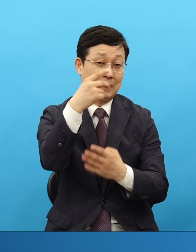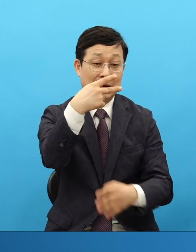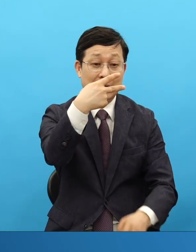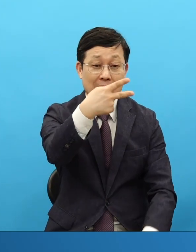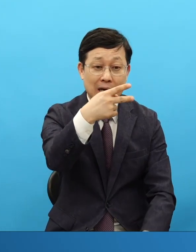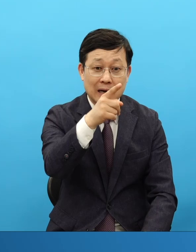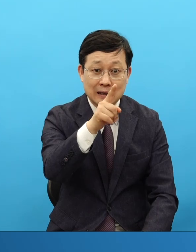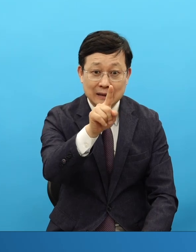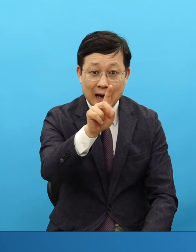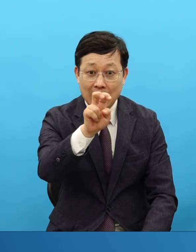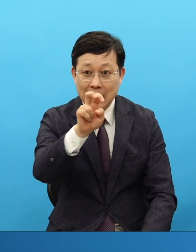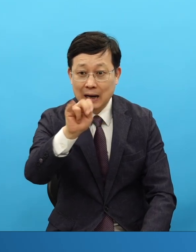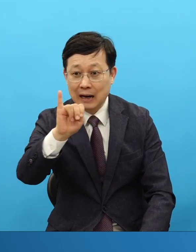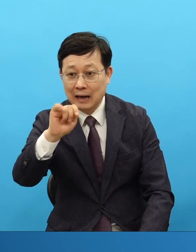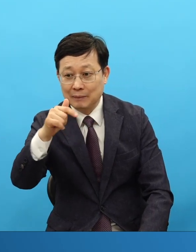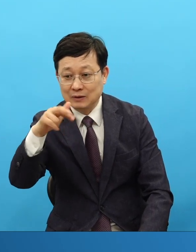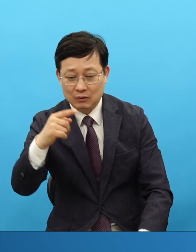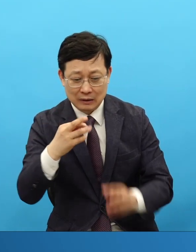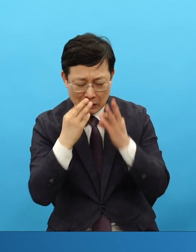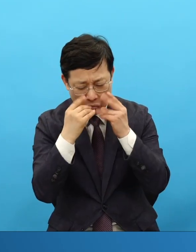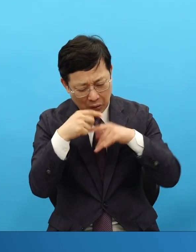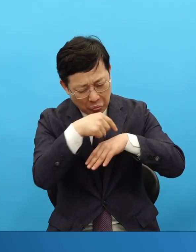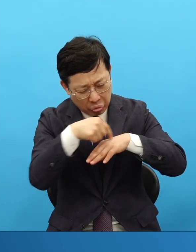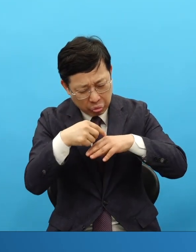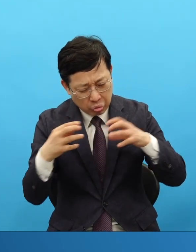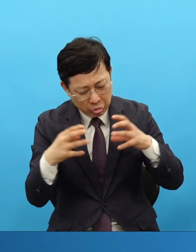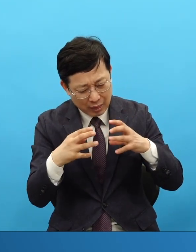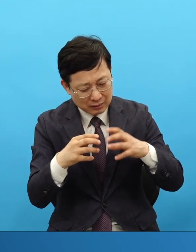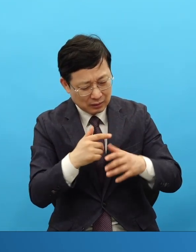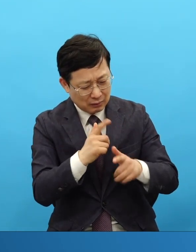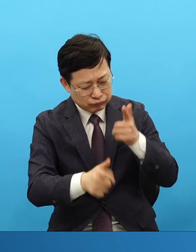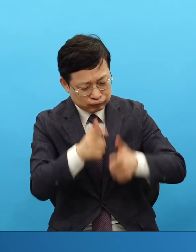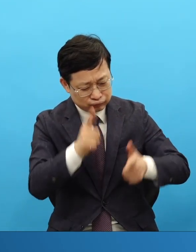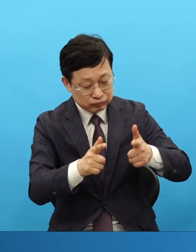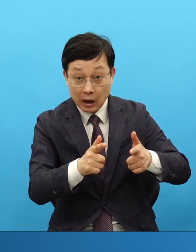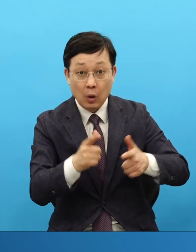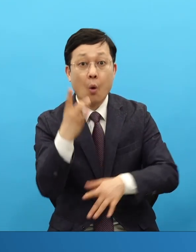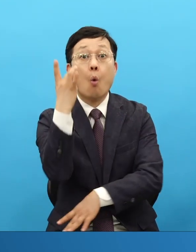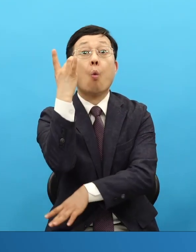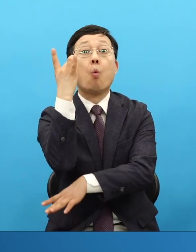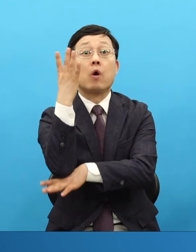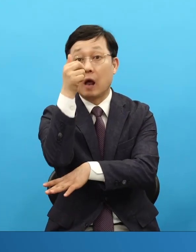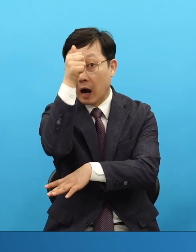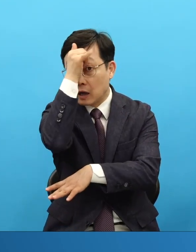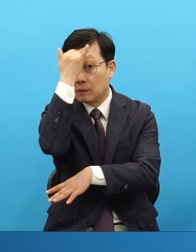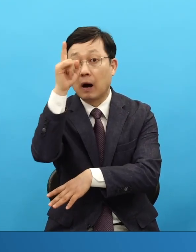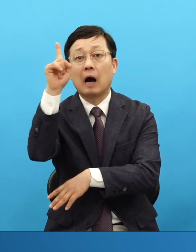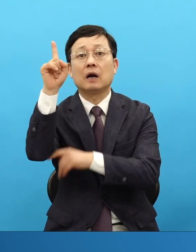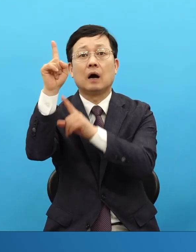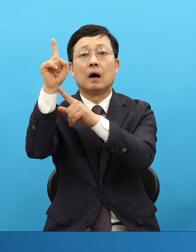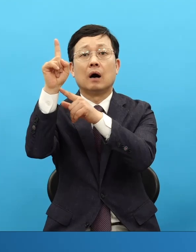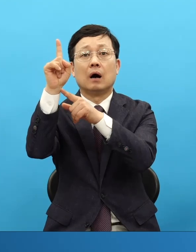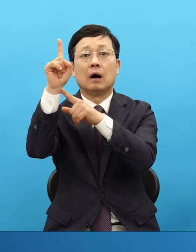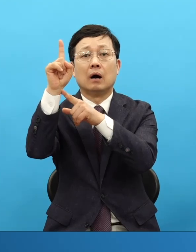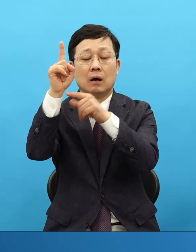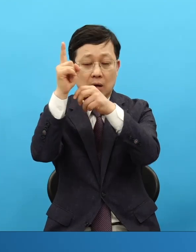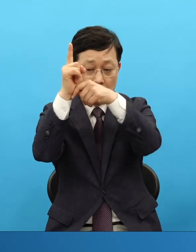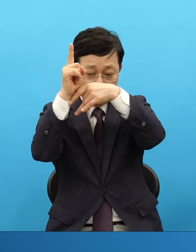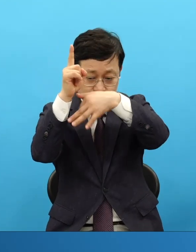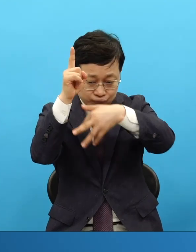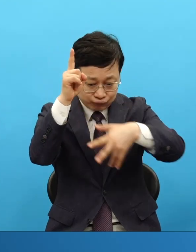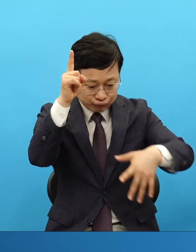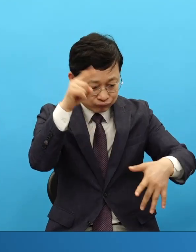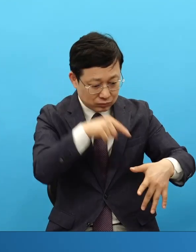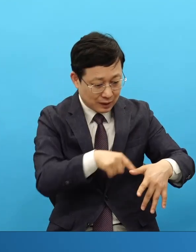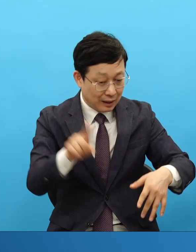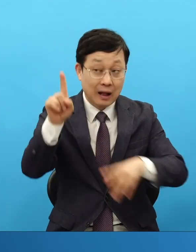민족이에요. It's not multi-ethnic, it's one nation. 그렇죠? That's right. 우리가 틀린 단어를 만든 겁니다. 유대인이 틀린 단어를 만드는데 선민